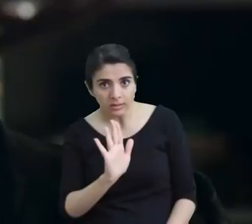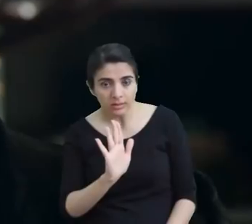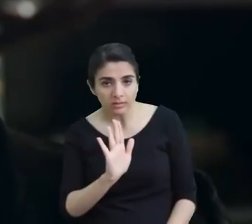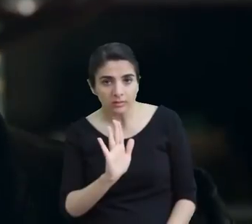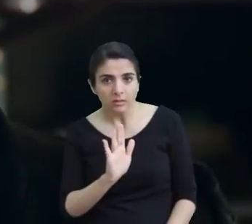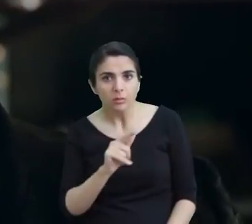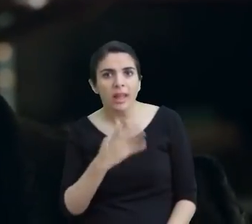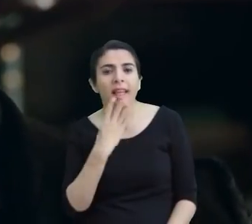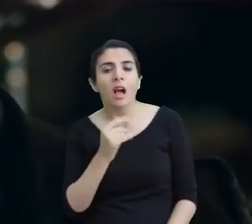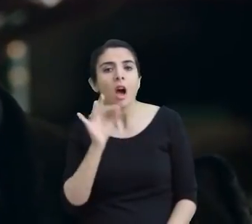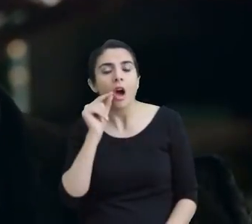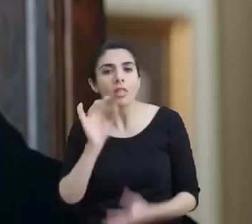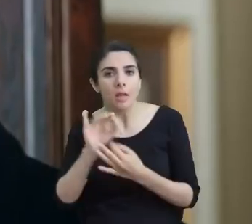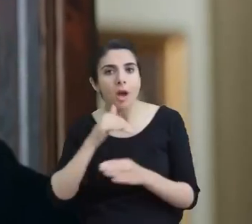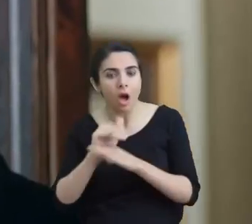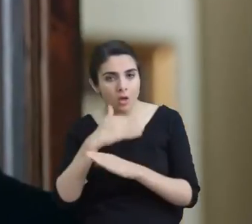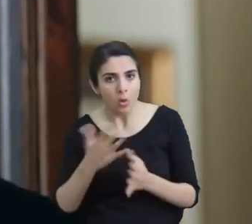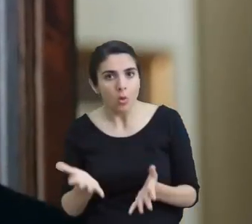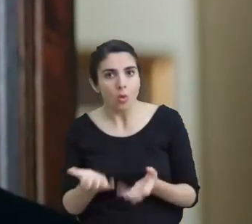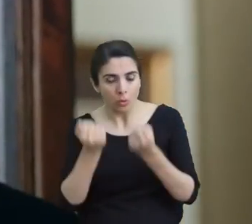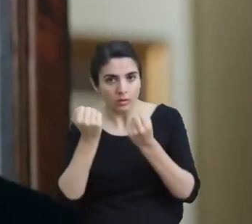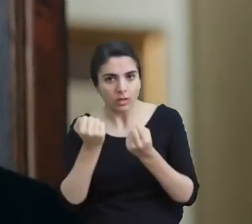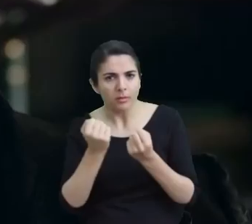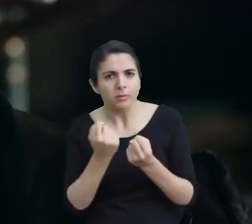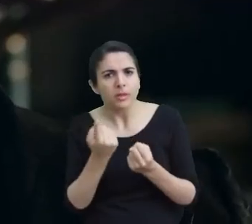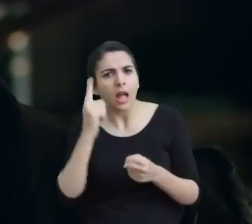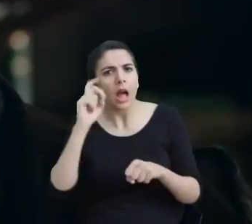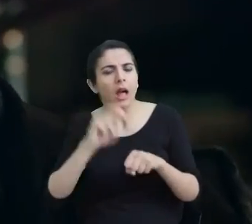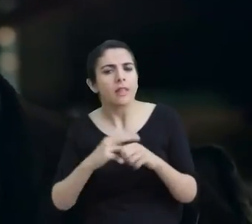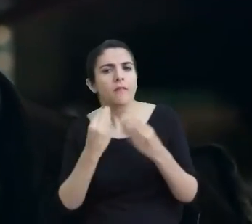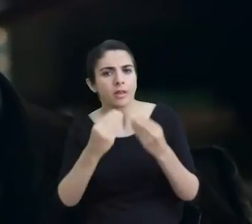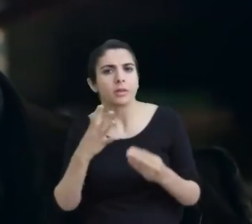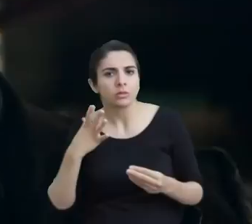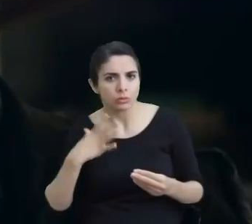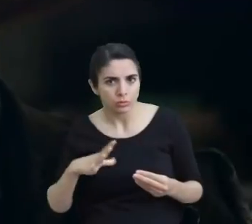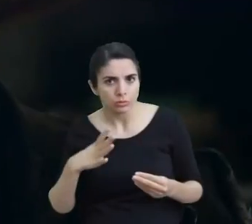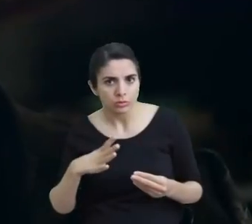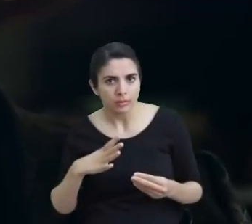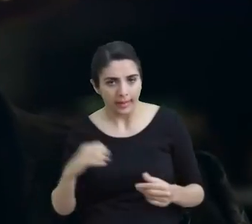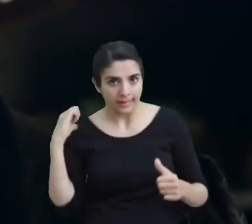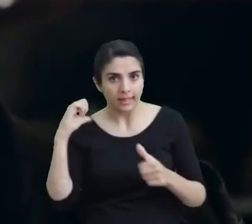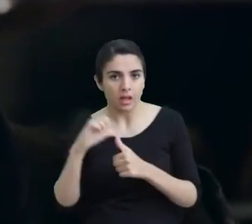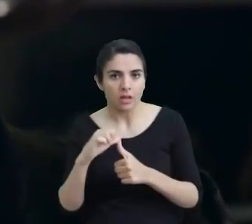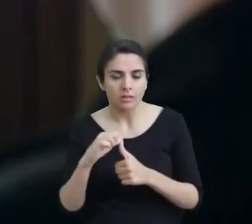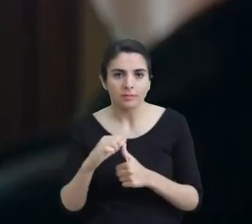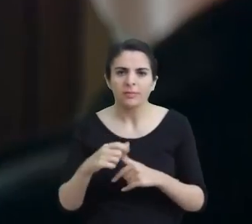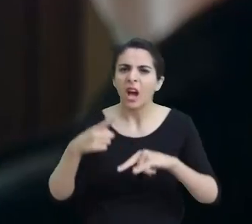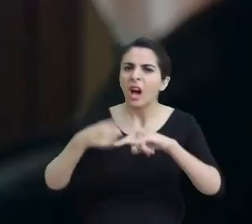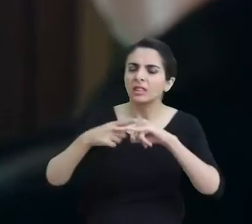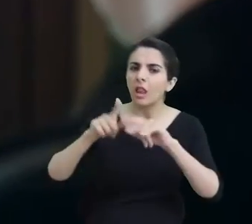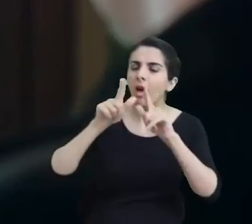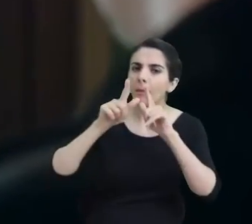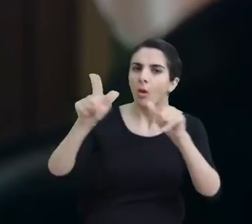buyurursanız, bu genç adamın hayatını kurtardım. Sadece hatırlatmak istedim. Yine.